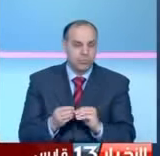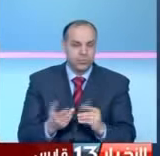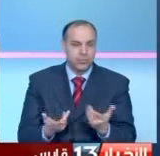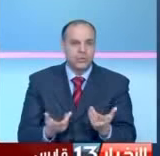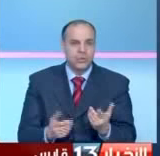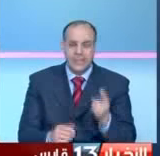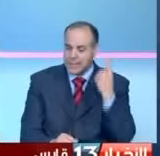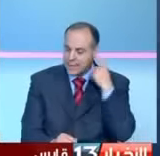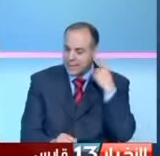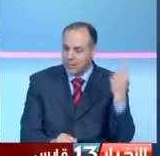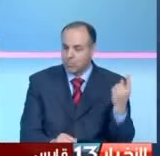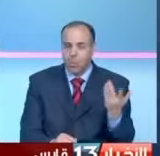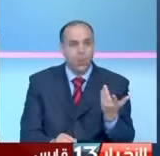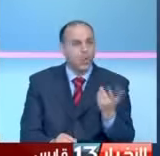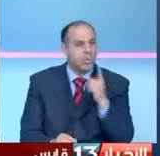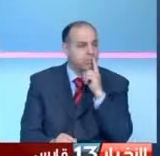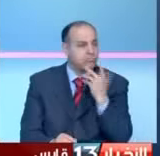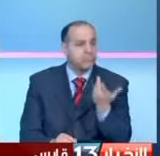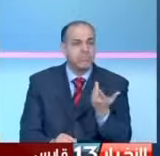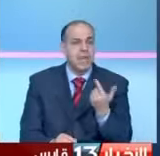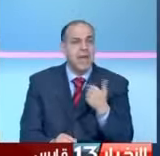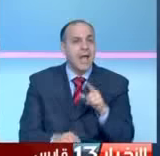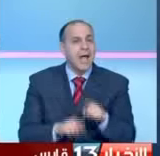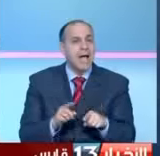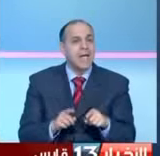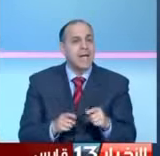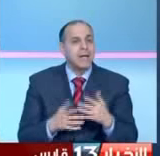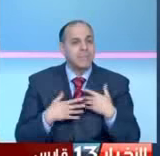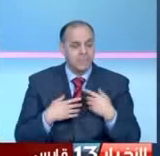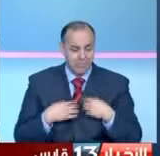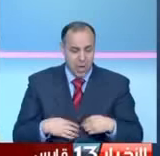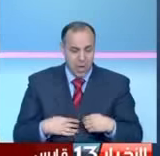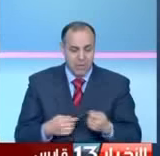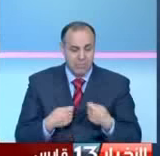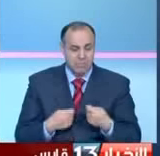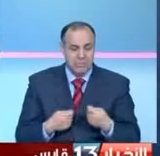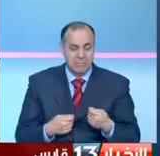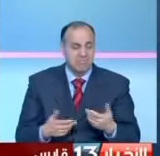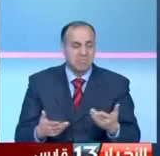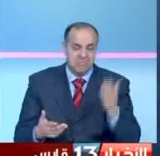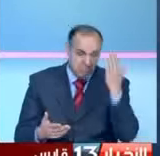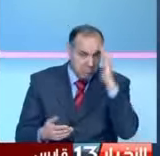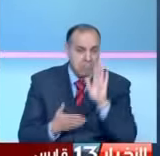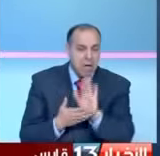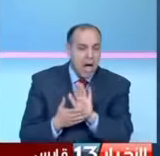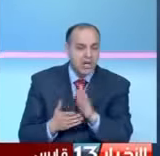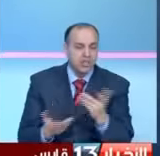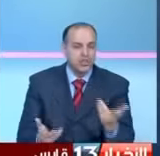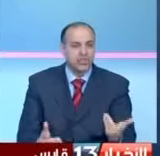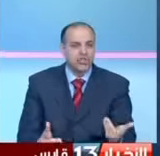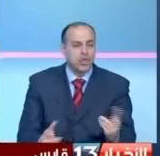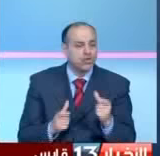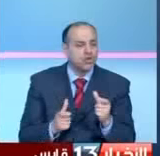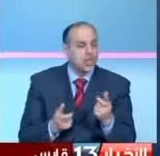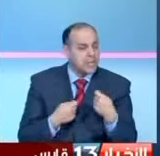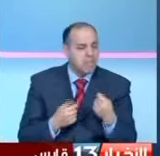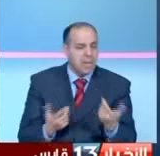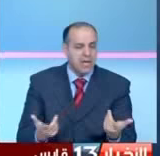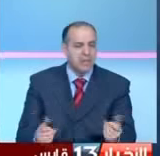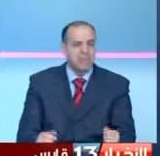خاطر يصنعوا ويتعبوا والكل، واحيانا المنتوج نتاعهم ما يقعش تعريف به، معناها ما يلقاش حظه معناها